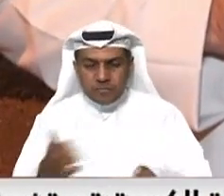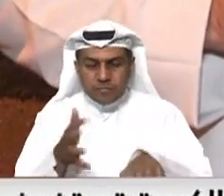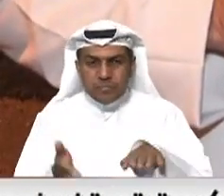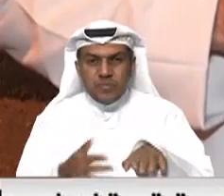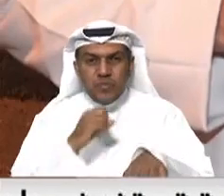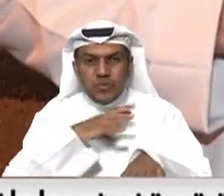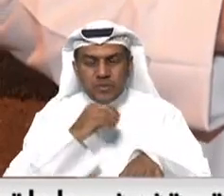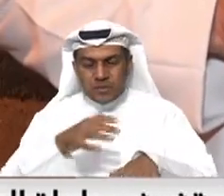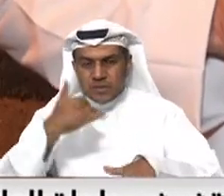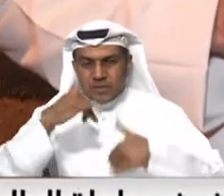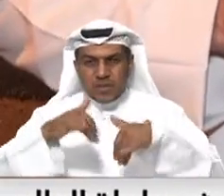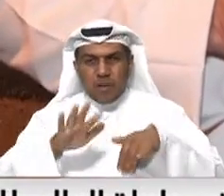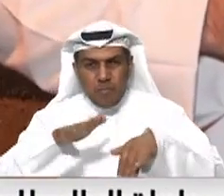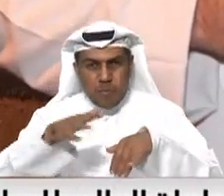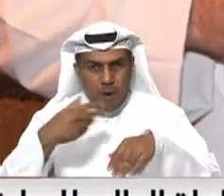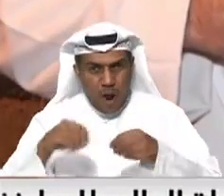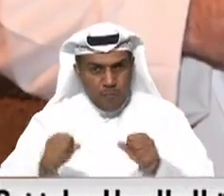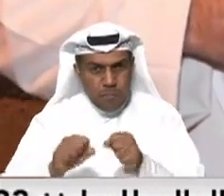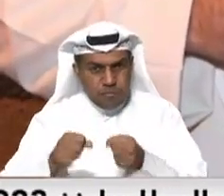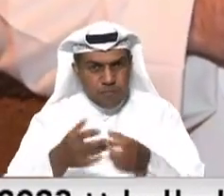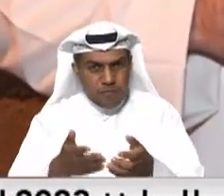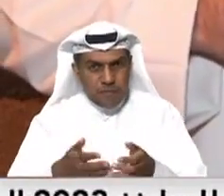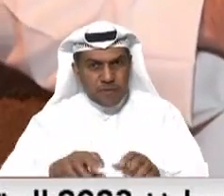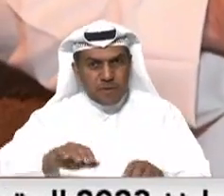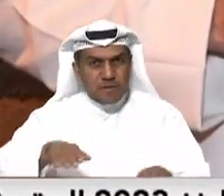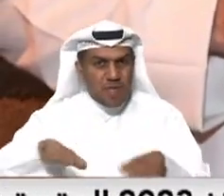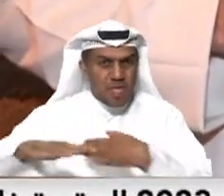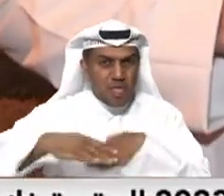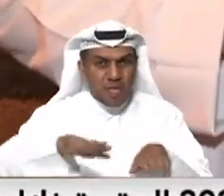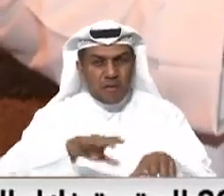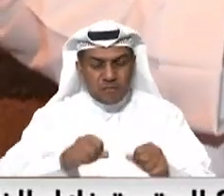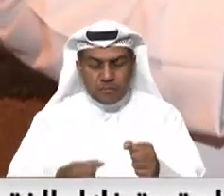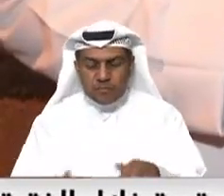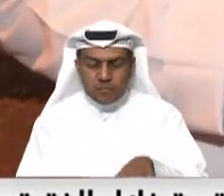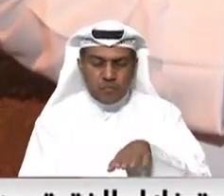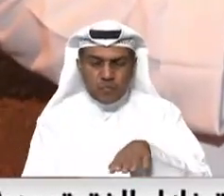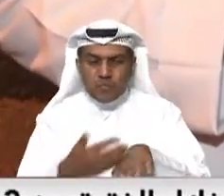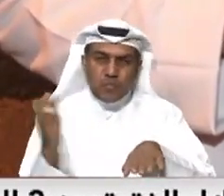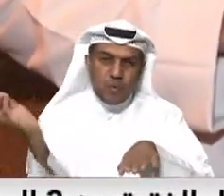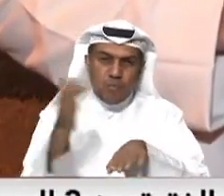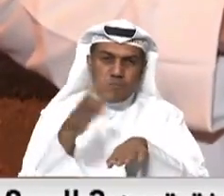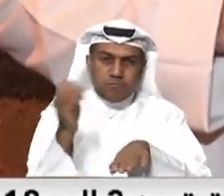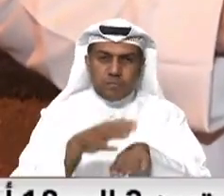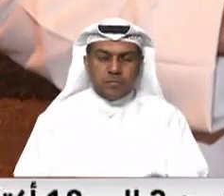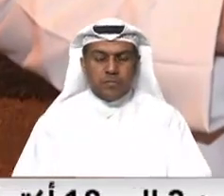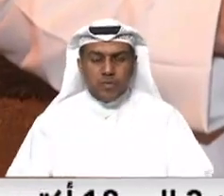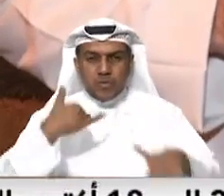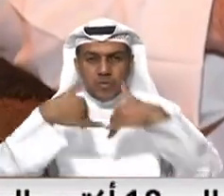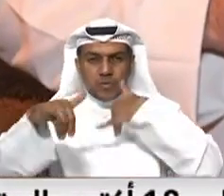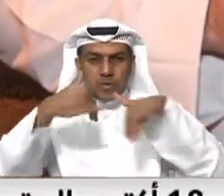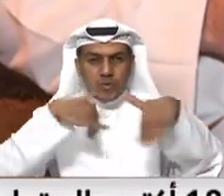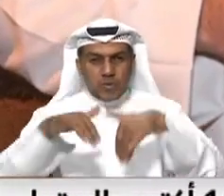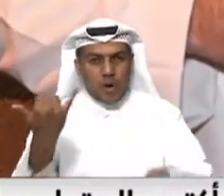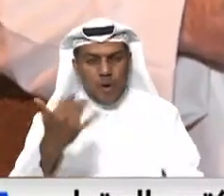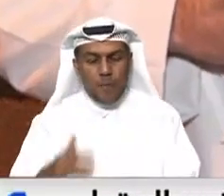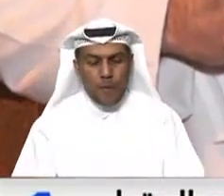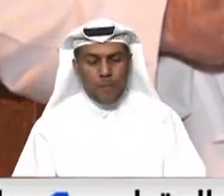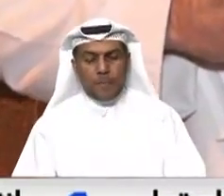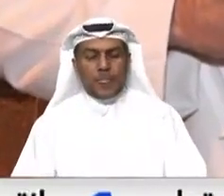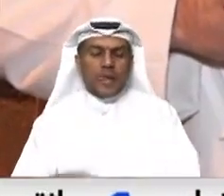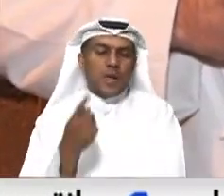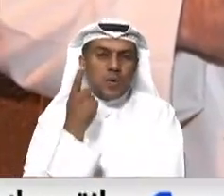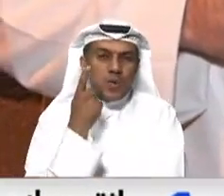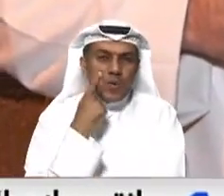المنطقة الحيوية من خلال إغلاق الحفر العميقة والمتوسطة في هذا الطريق المهم. للحديث أكثر